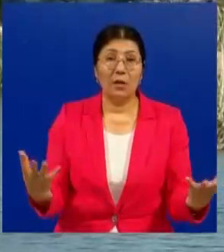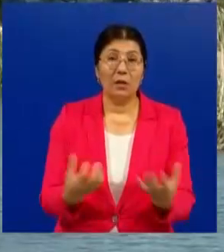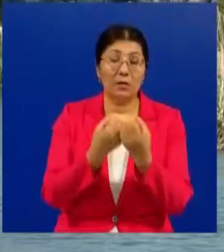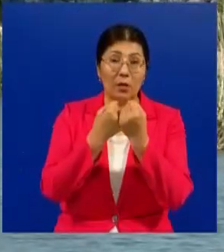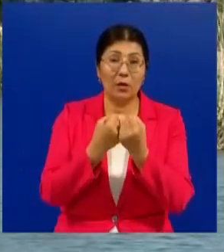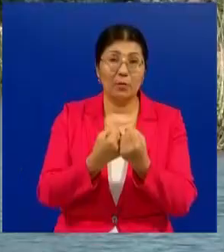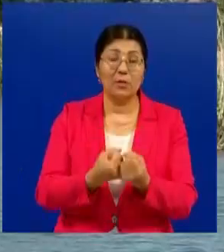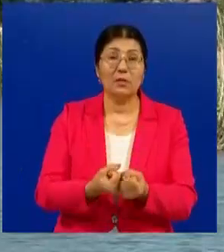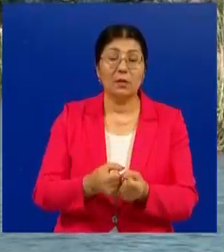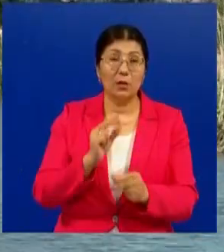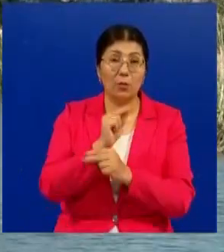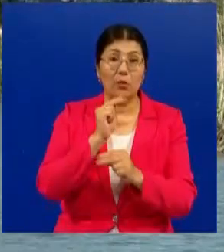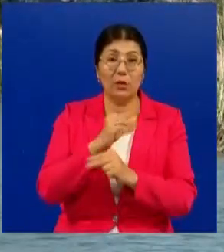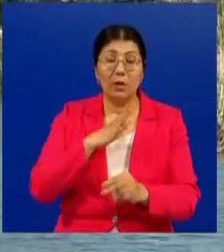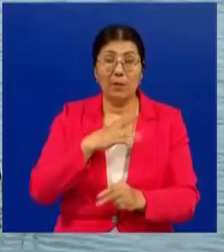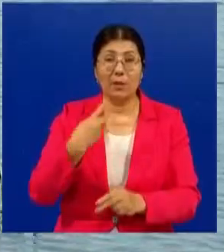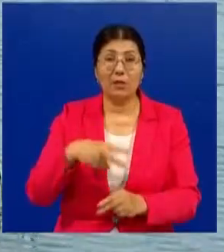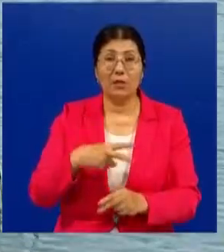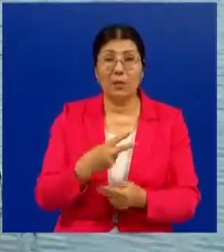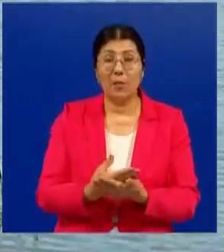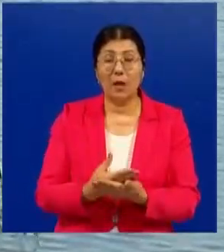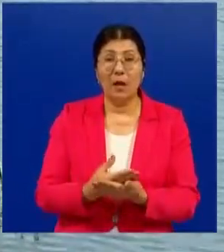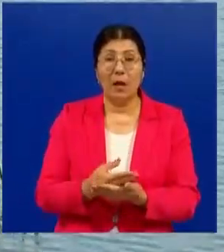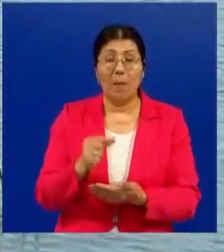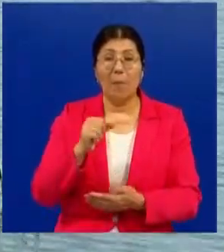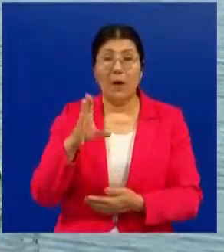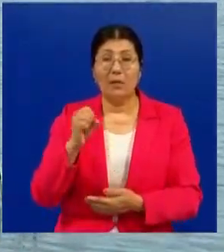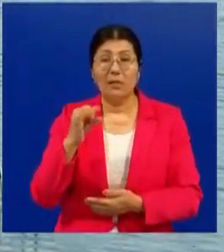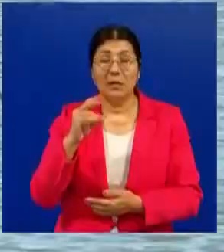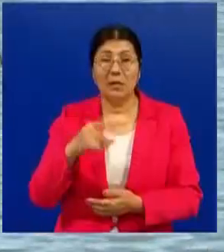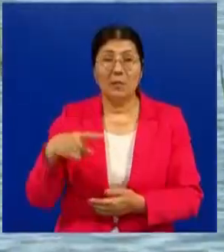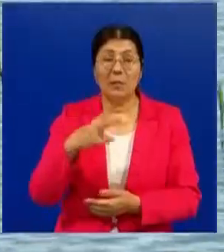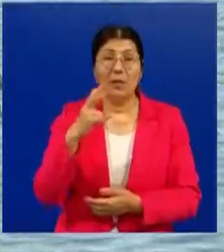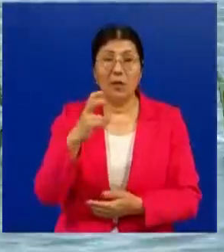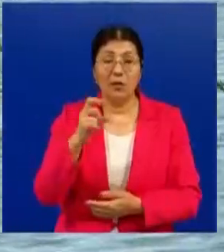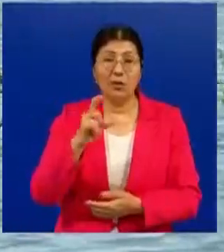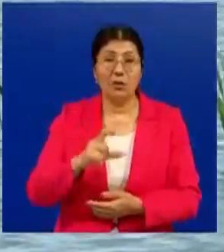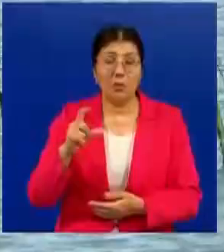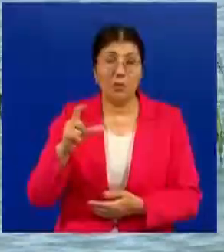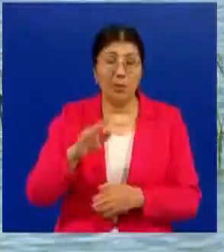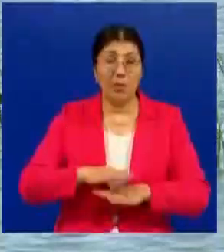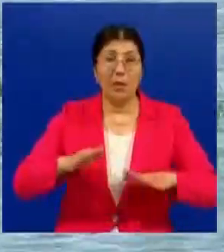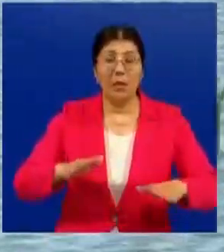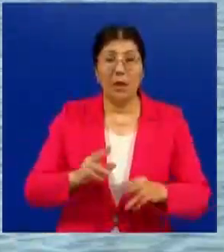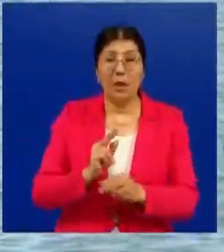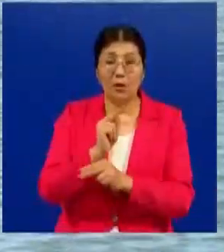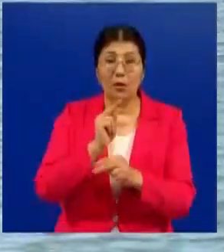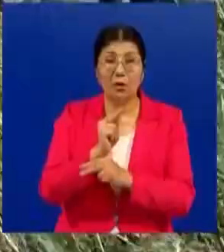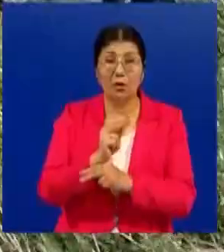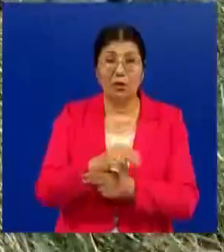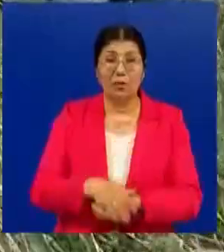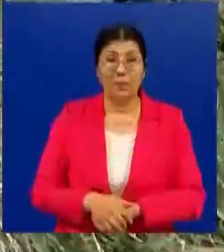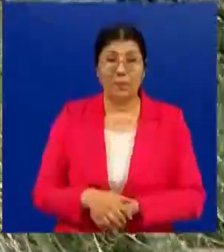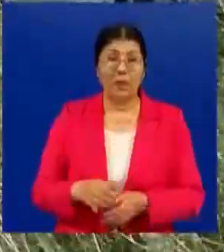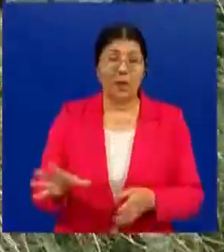оқытылып, сертификат берілді. Ал 20 стационарлық бассейнде 1200-дей балаға жүзудің әдіс тәсілдері үйретіліп, ережелер